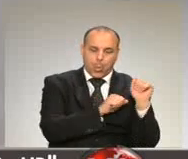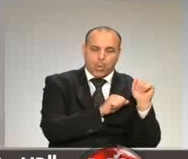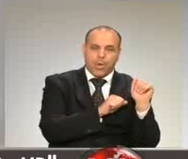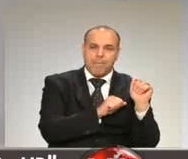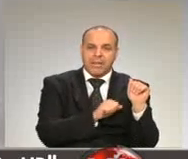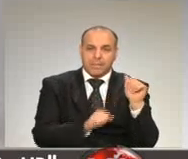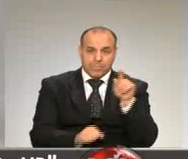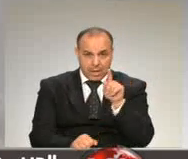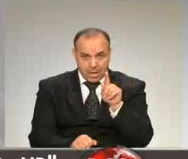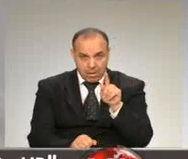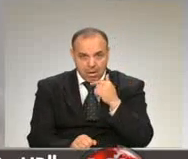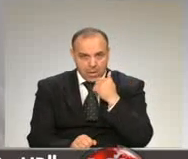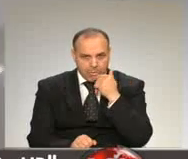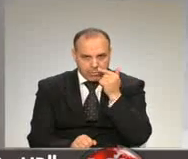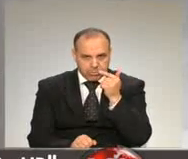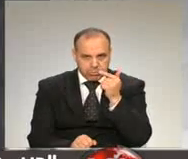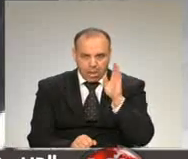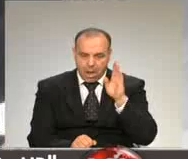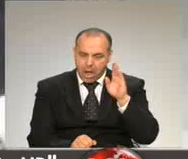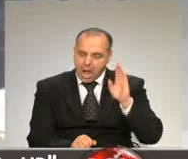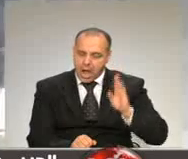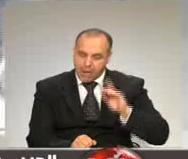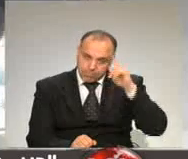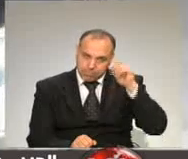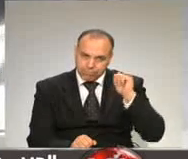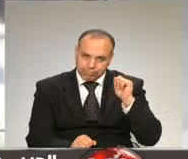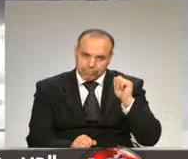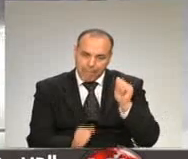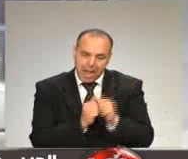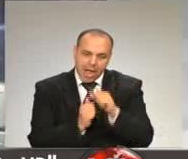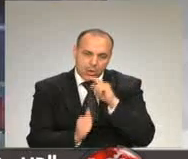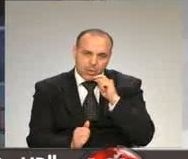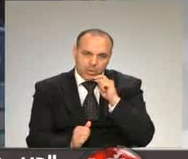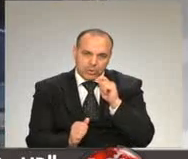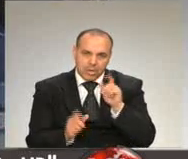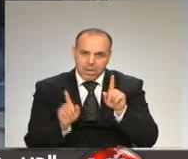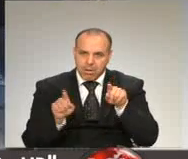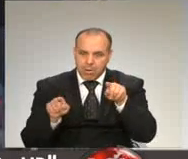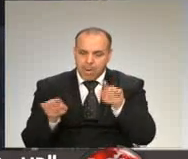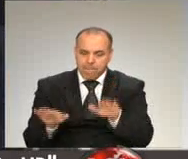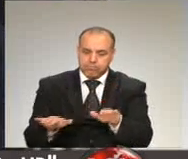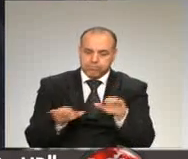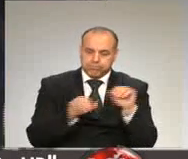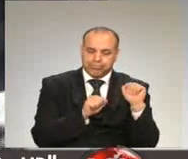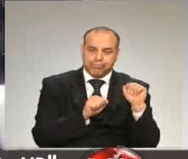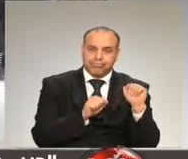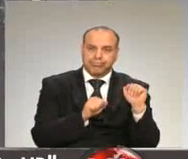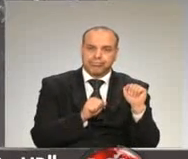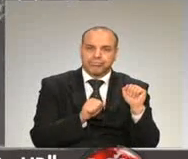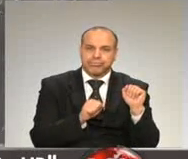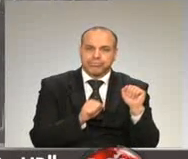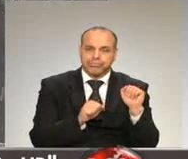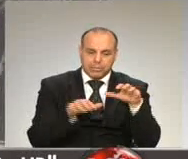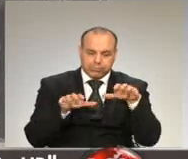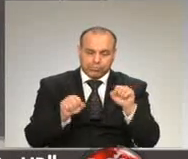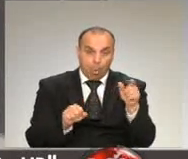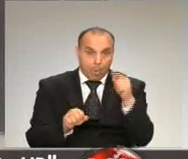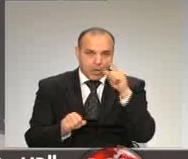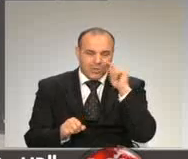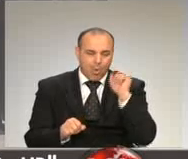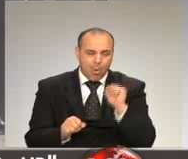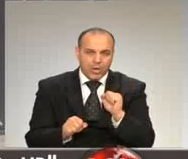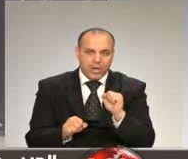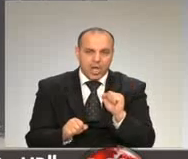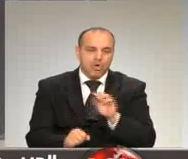البلاد. كما بدأ الانفصاليون الموالون لروسيا صباح اليوم في سحب المدفعية من المناطق الواقعة تحت سيطرتهم